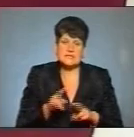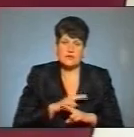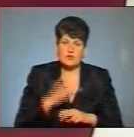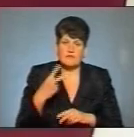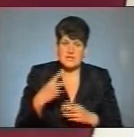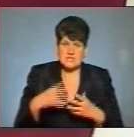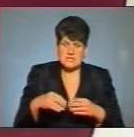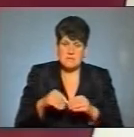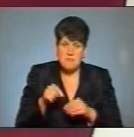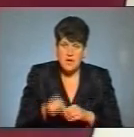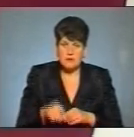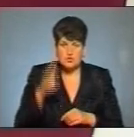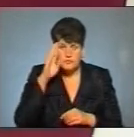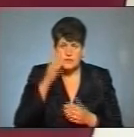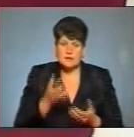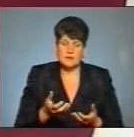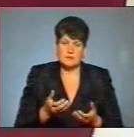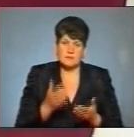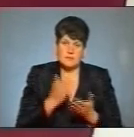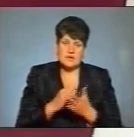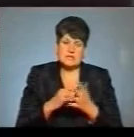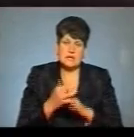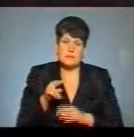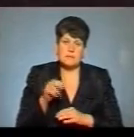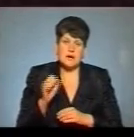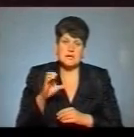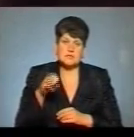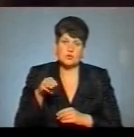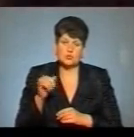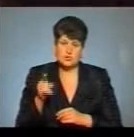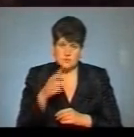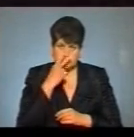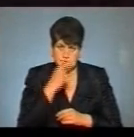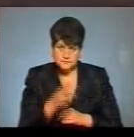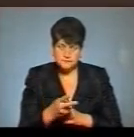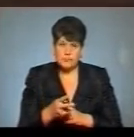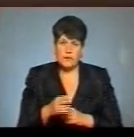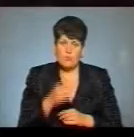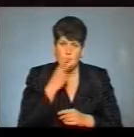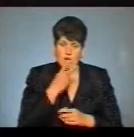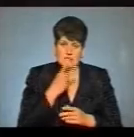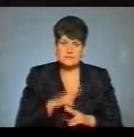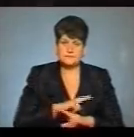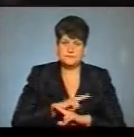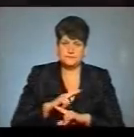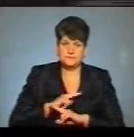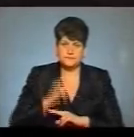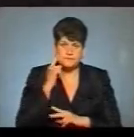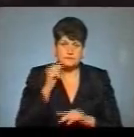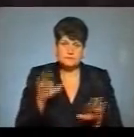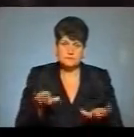бджолиних сімей. Чоловік тримає пасіку в селі Пастуща. На цих кадрах Ігор Ушій показує загиблих бджіл.